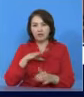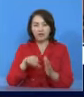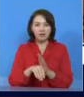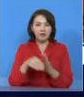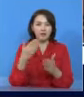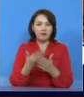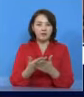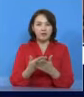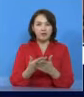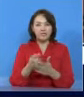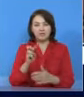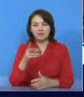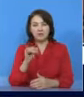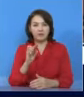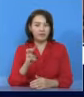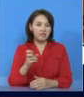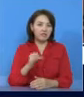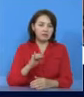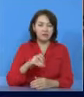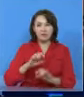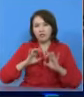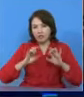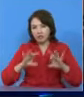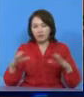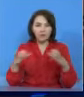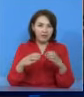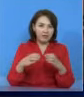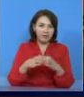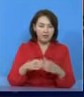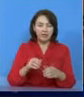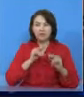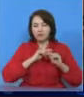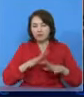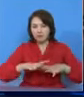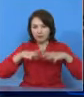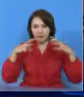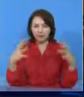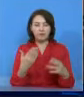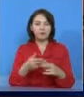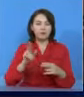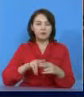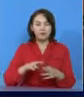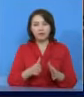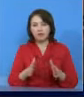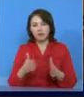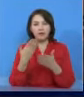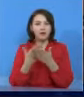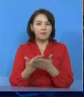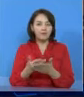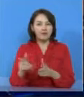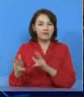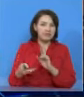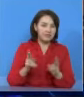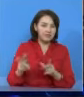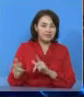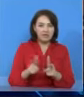ішінде мынау Табылды Досымовты насихаттауға құрылған қоғамдық қордың еңбегі зор. Бұндай үлкен жобаларды қазір бір дайындап